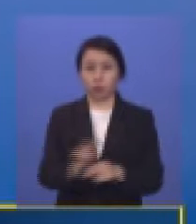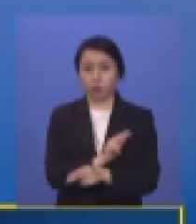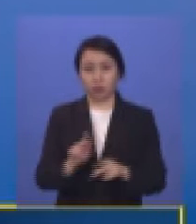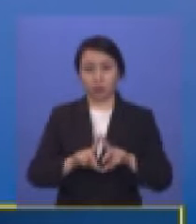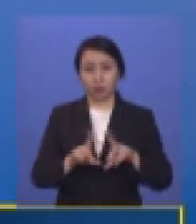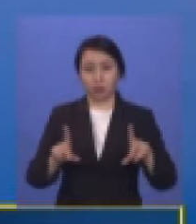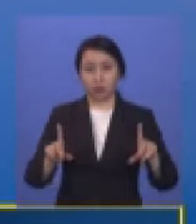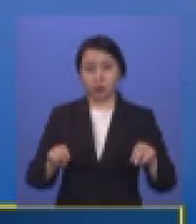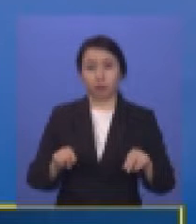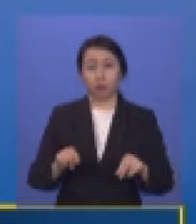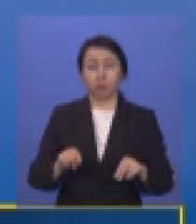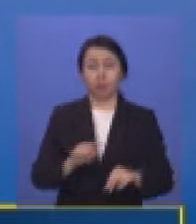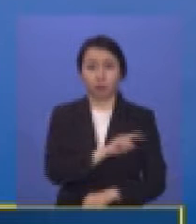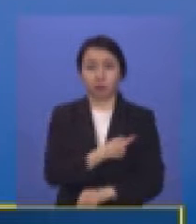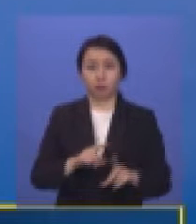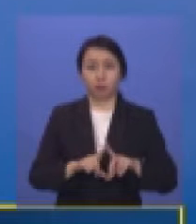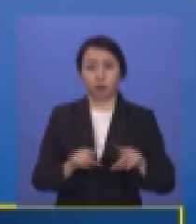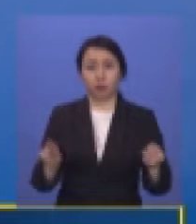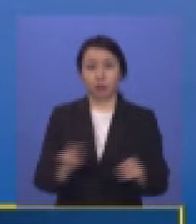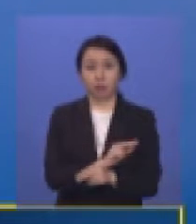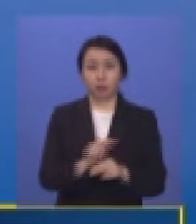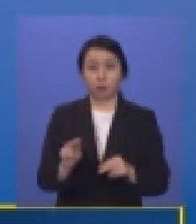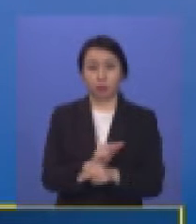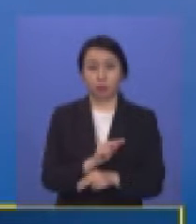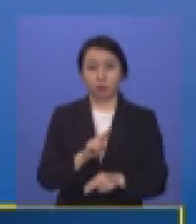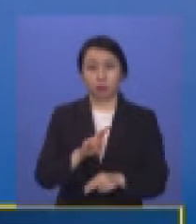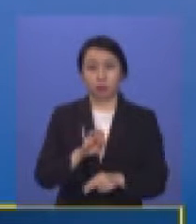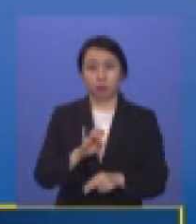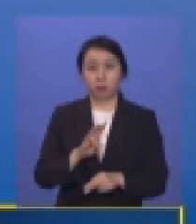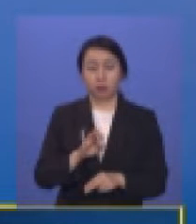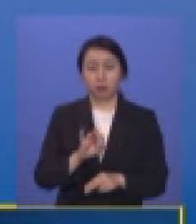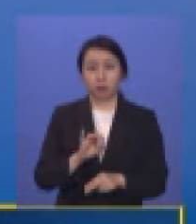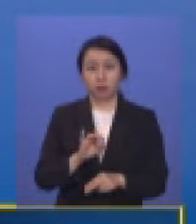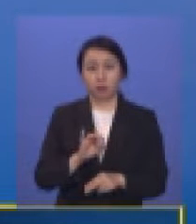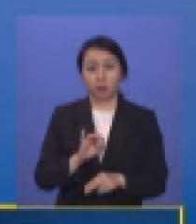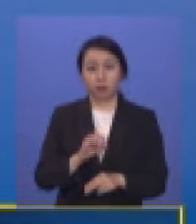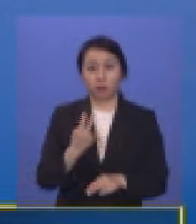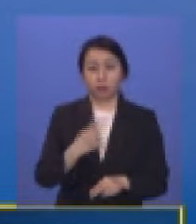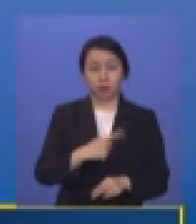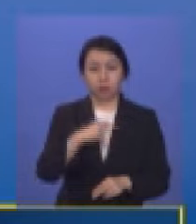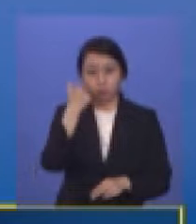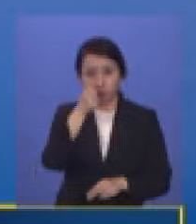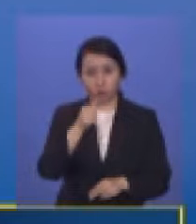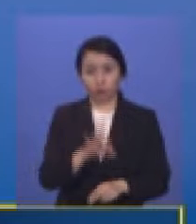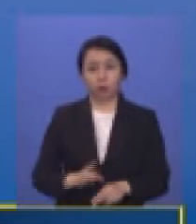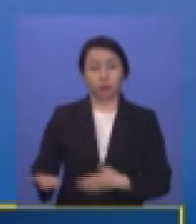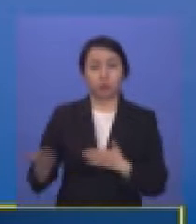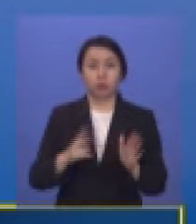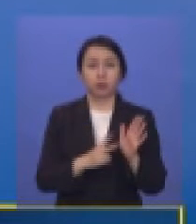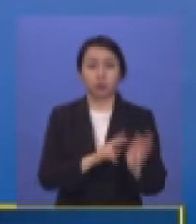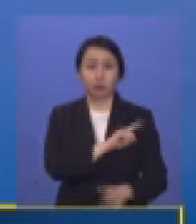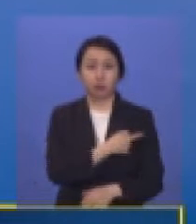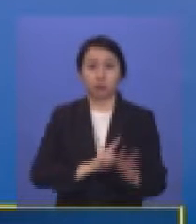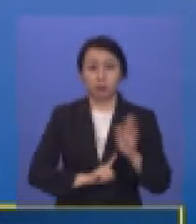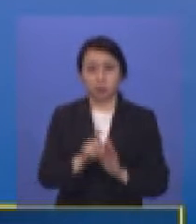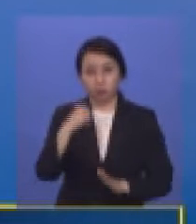отделения здания районной больницы и капитальный ремонт Андреевской врачебной амбулатории. В 2021 году в район прибыло 7 врачей. С